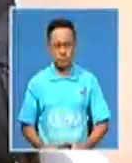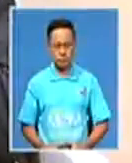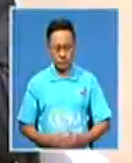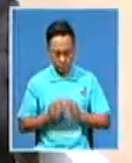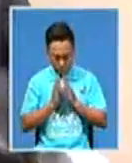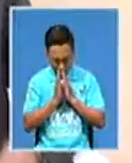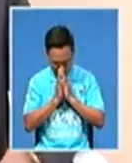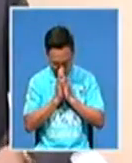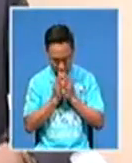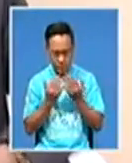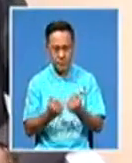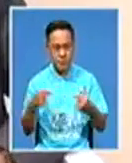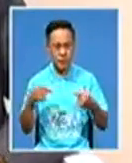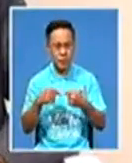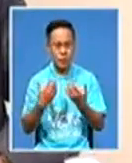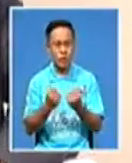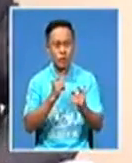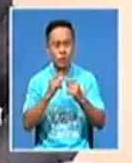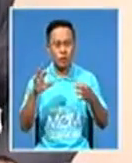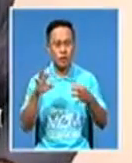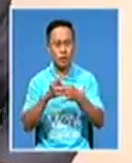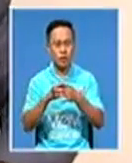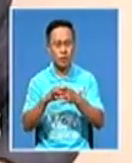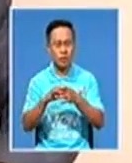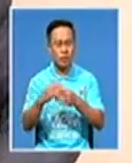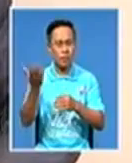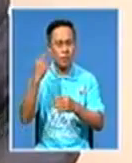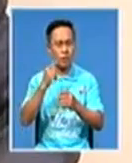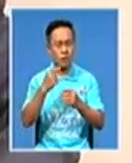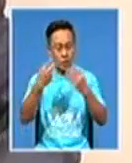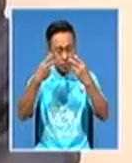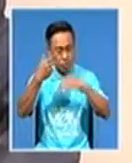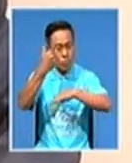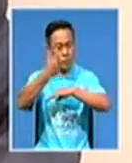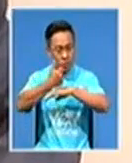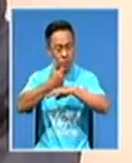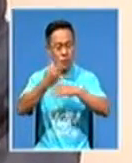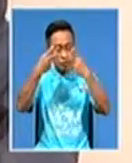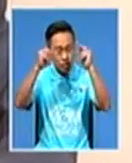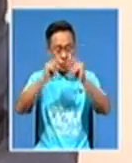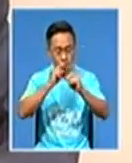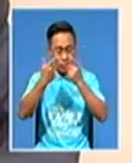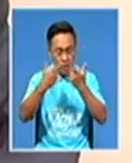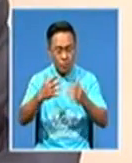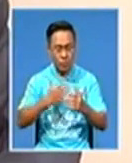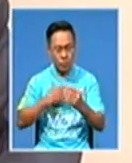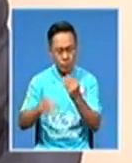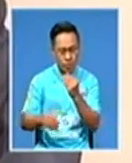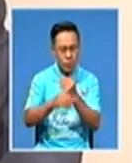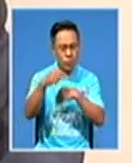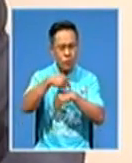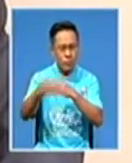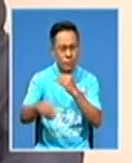ป สวัสดีครับท่านผู้ชมท่านนายกได้สนทนากับท่านไปแล้วเป็นเวลาประมาณ27นาทีนะครับผมขอใช้เวลาท่